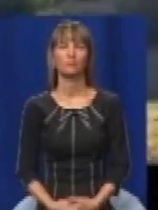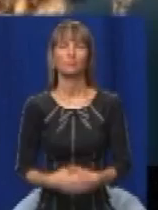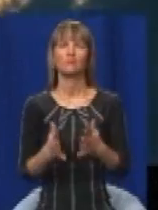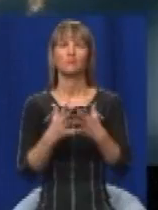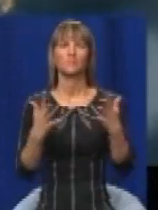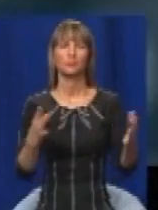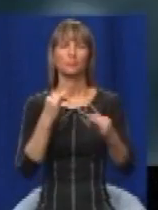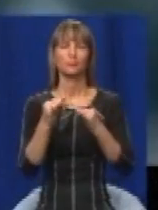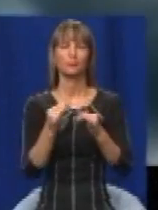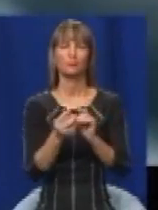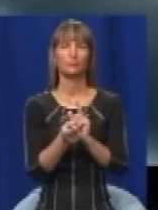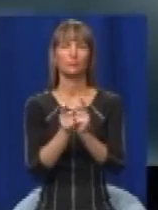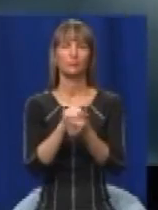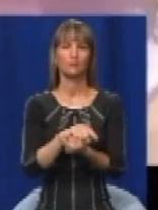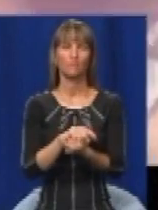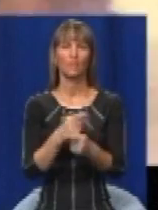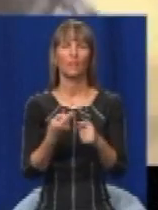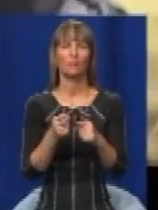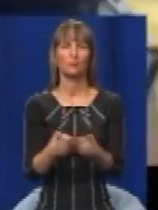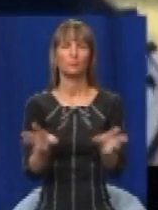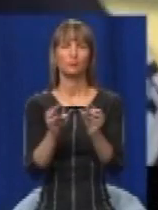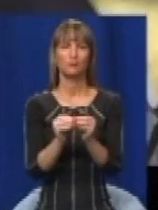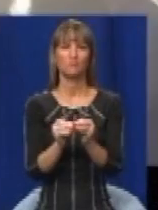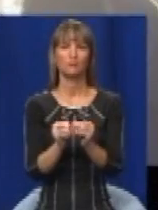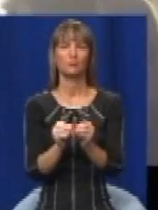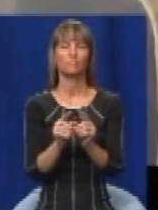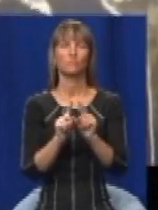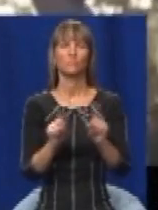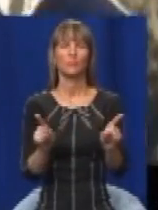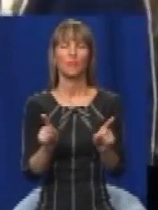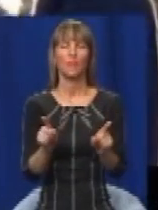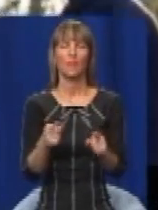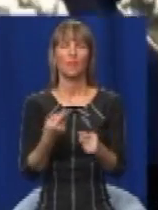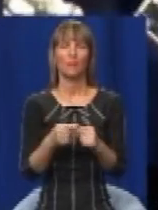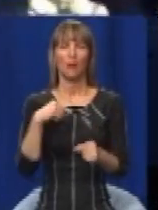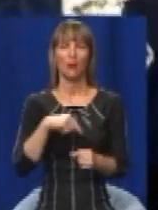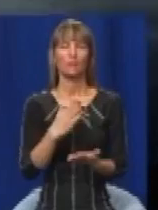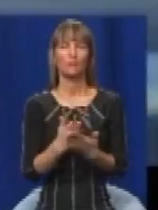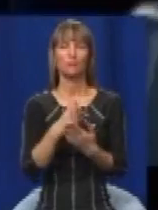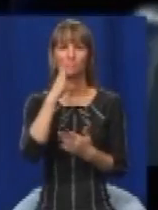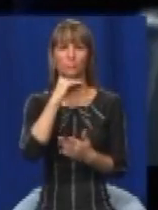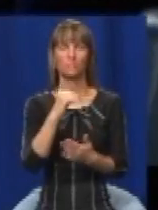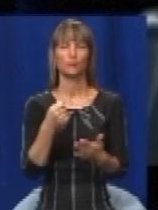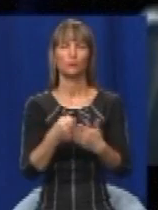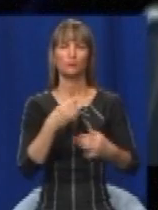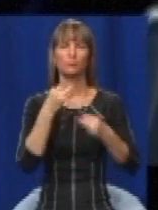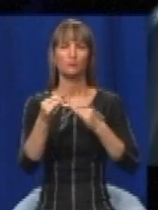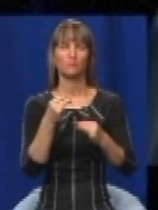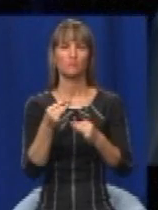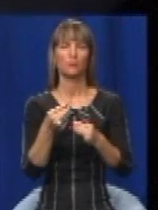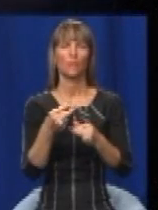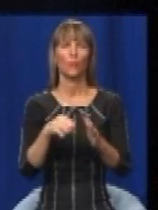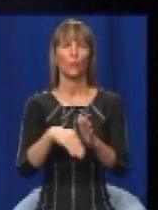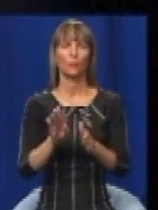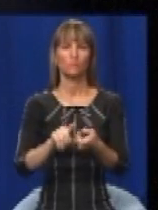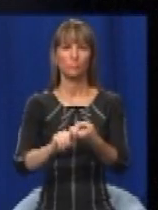Комунікабельність у перекладі означає поєднання. Особливістю цієї риси характеру є здатність до спілкування, налагодження зв'язків